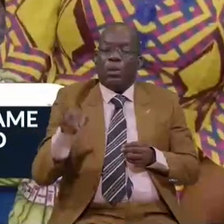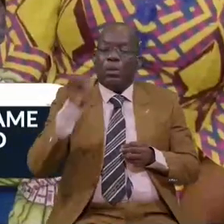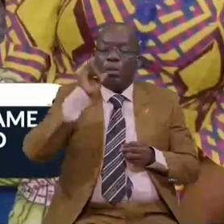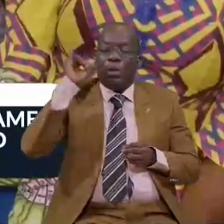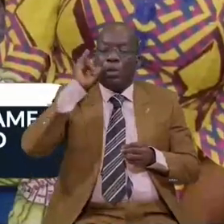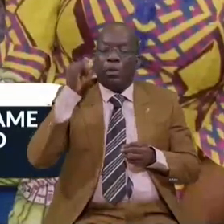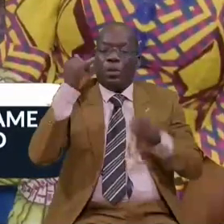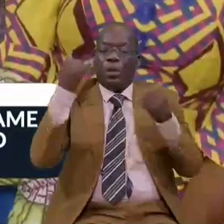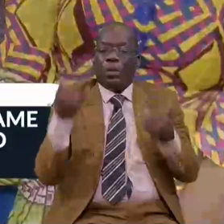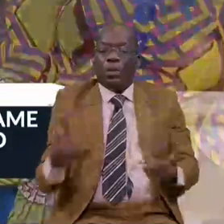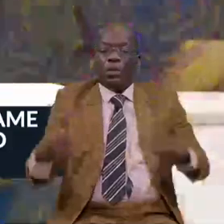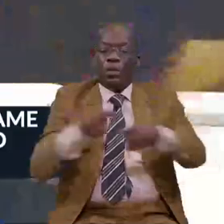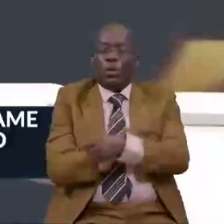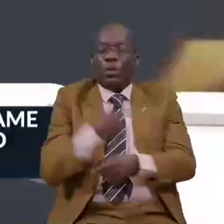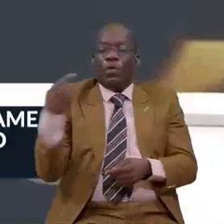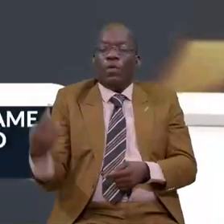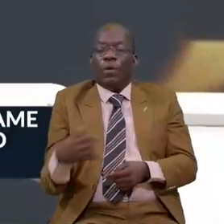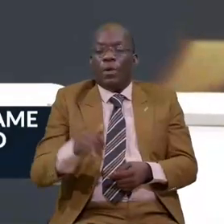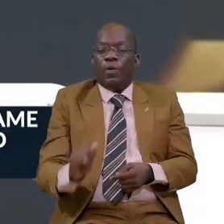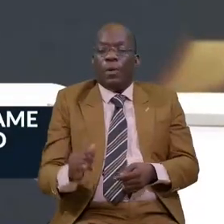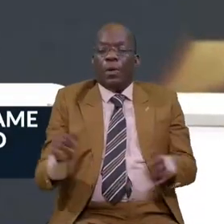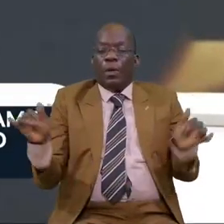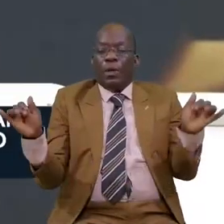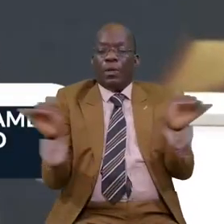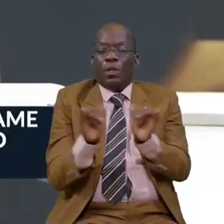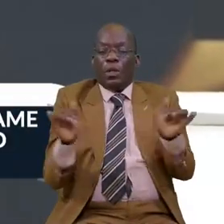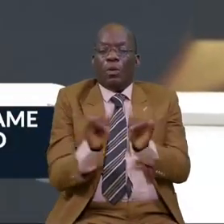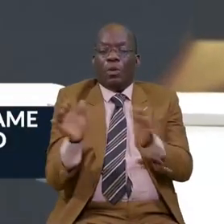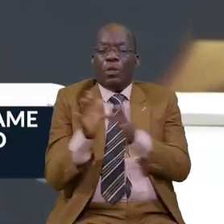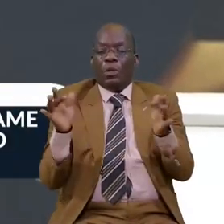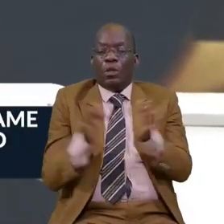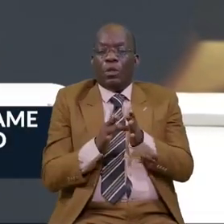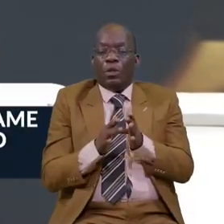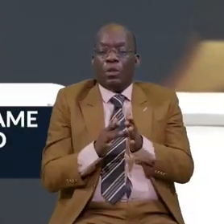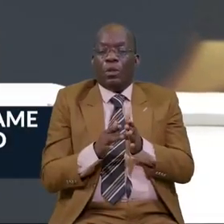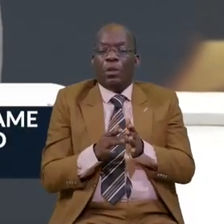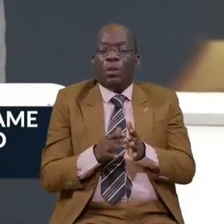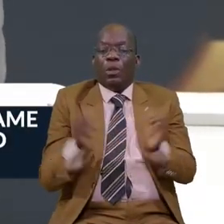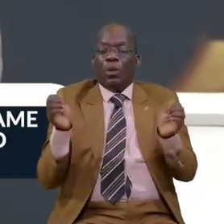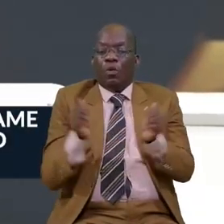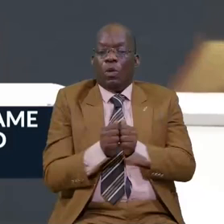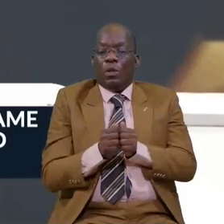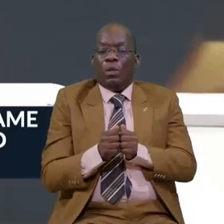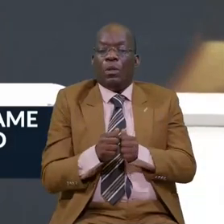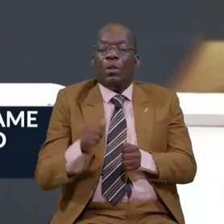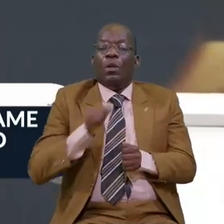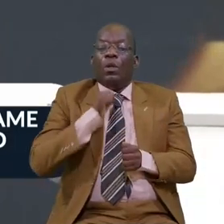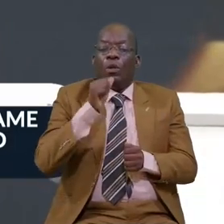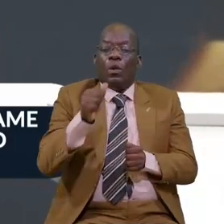Jésus, le même, hier, aujourd'hui et